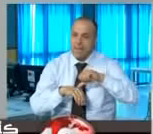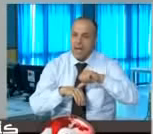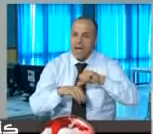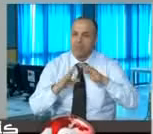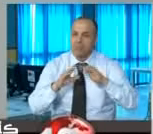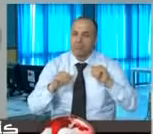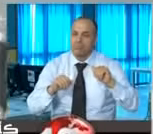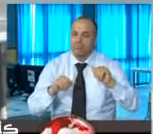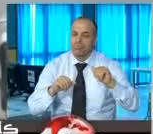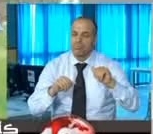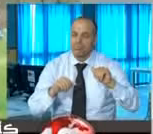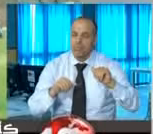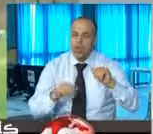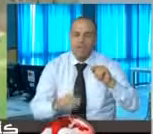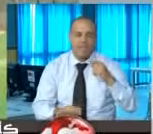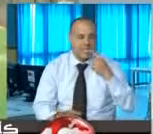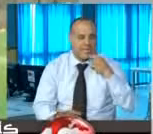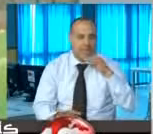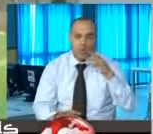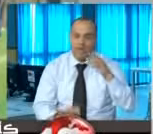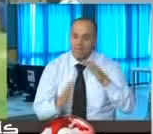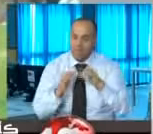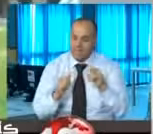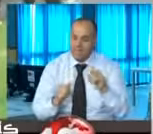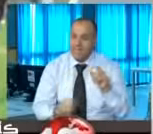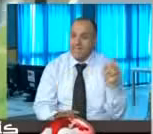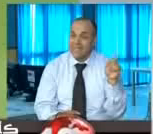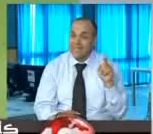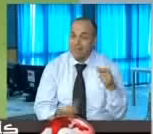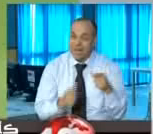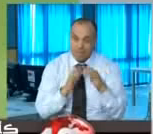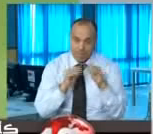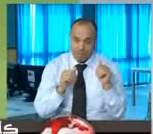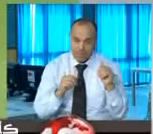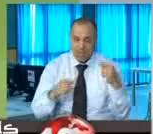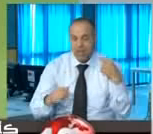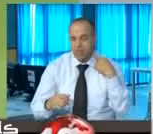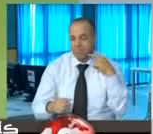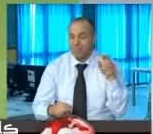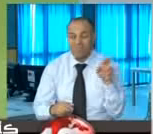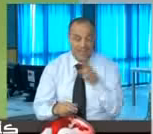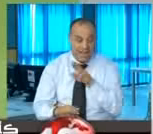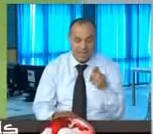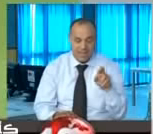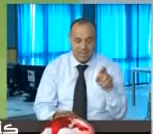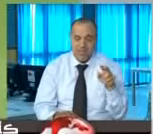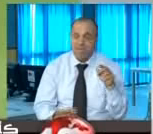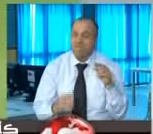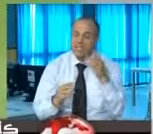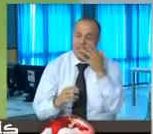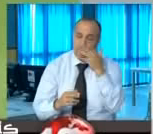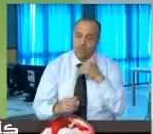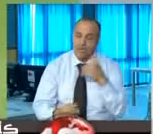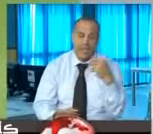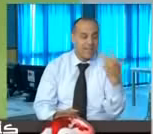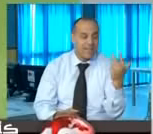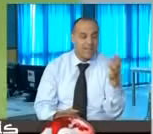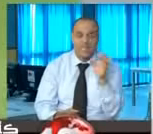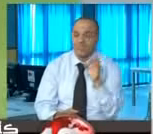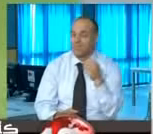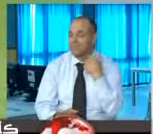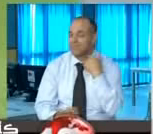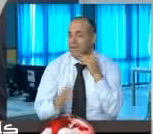برج العرب بمدينة الإسكندرية. وكان الزمالك انهزم في مواجهة الذهاب ببريتوريا بثلاثية